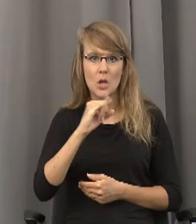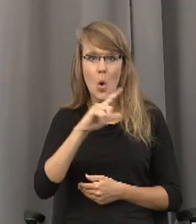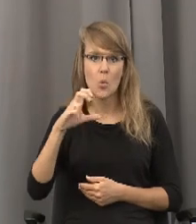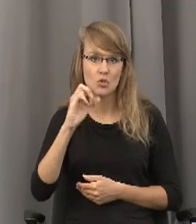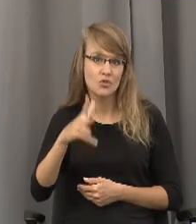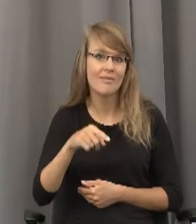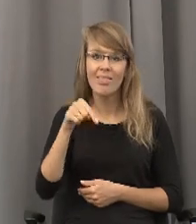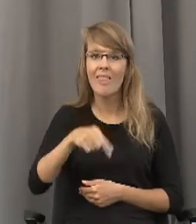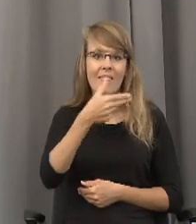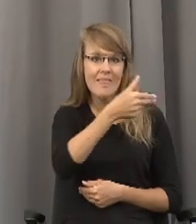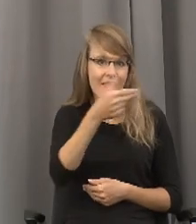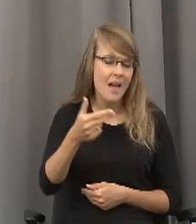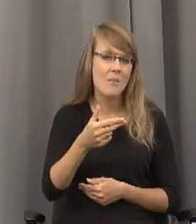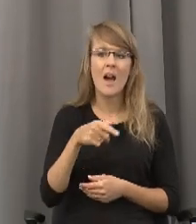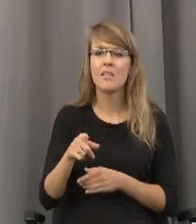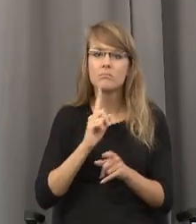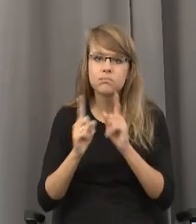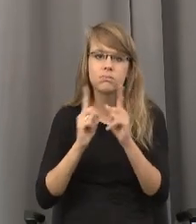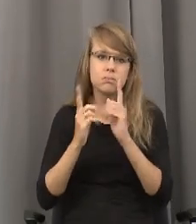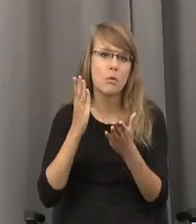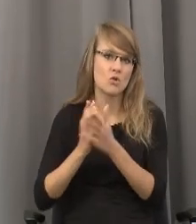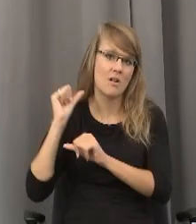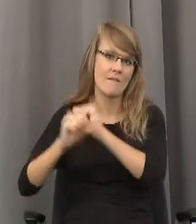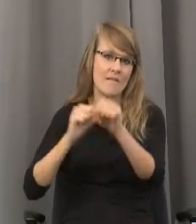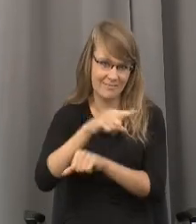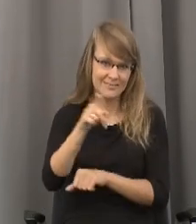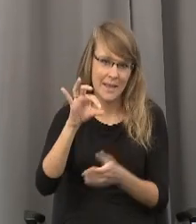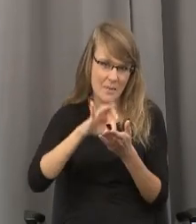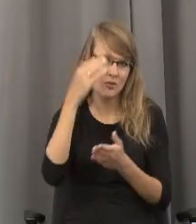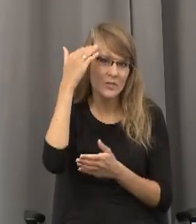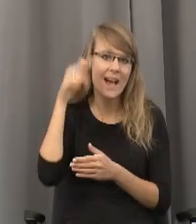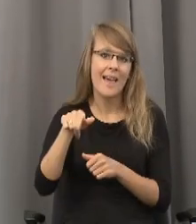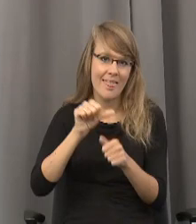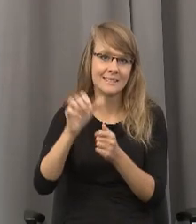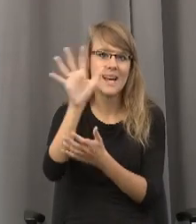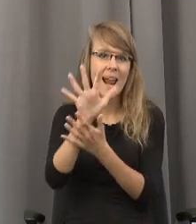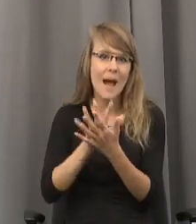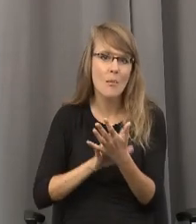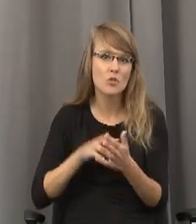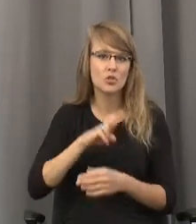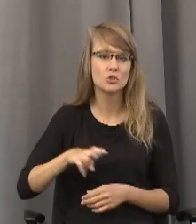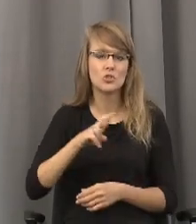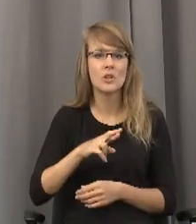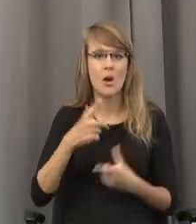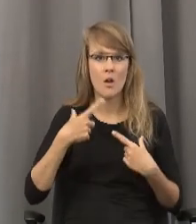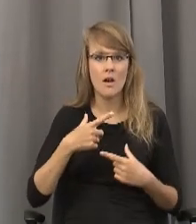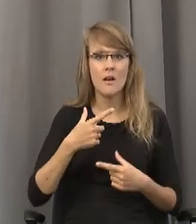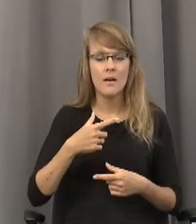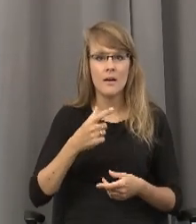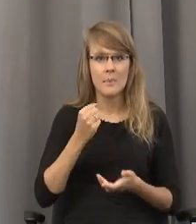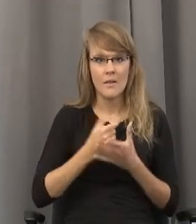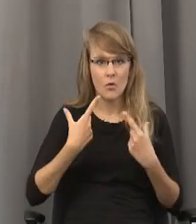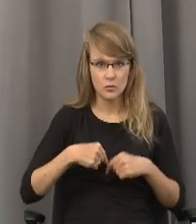od wielu, wielu lat. Państwo na pewno znają, jest on dostępny. Raport Rzecznika Praw Obywatelskich, sytuacja osób chorych na